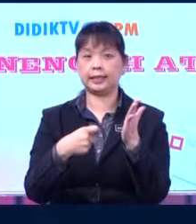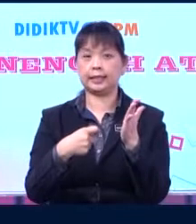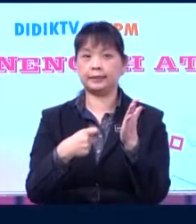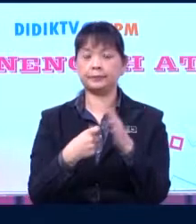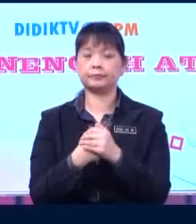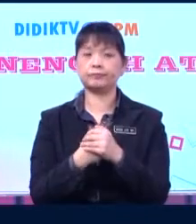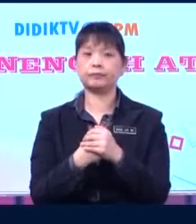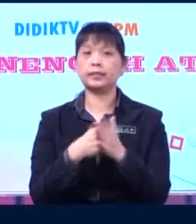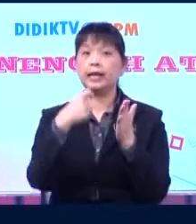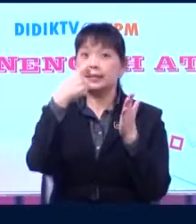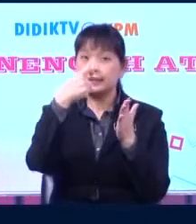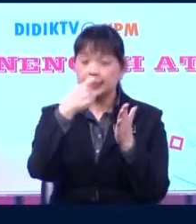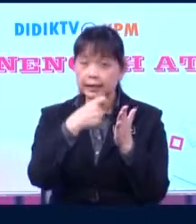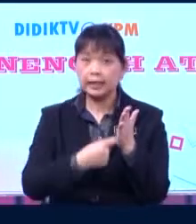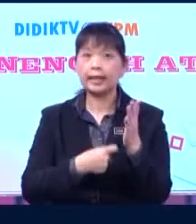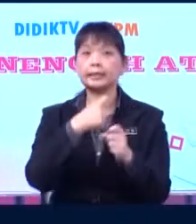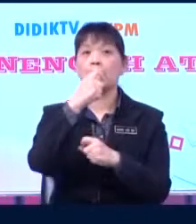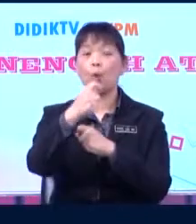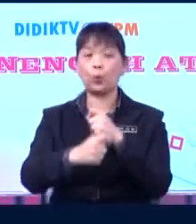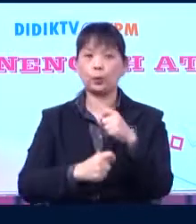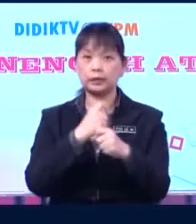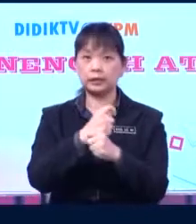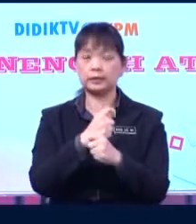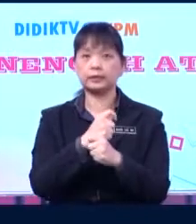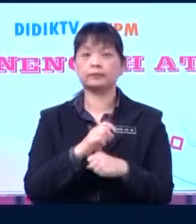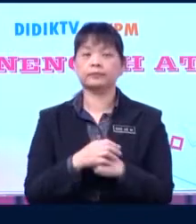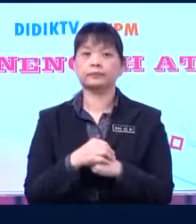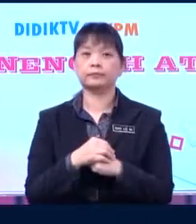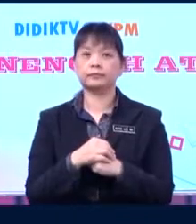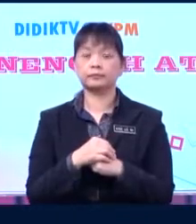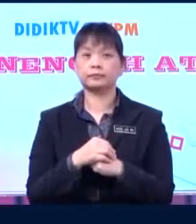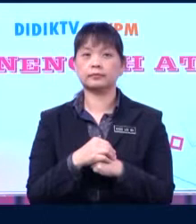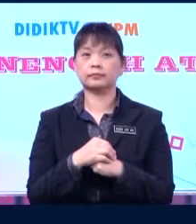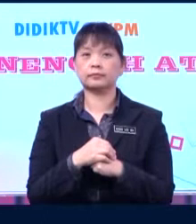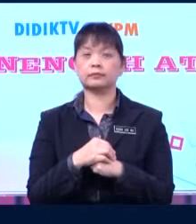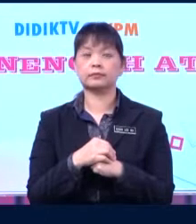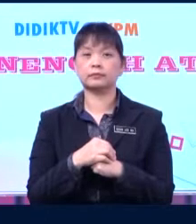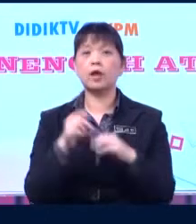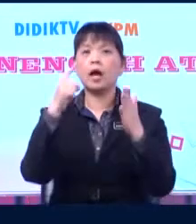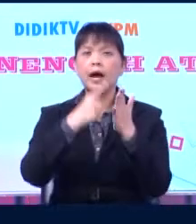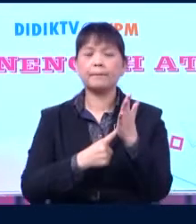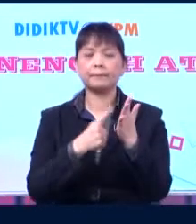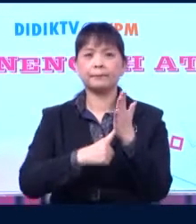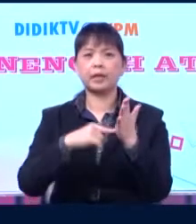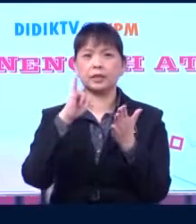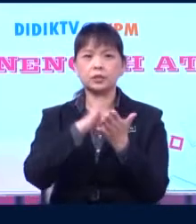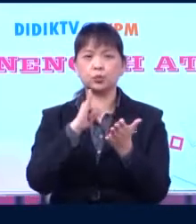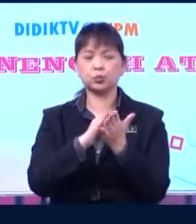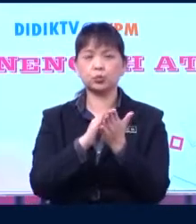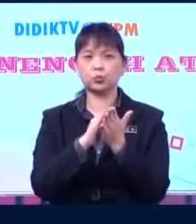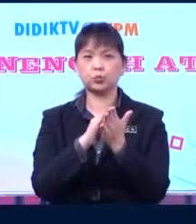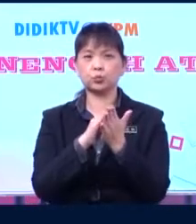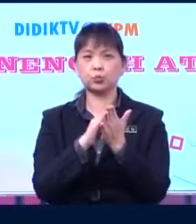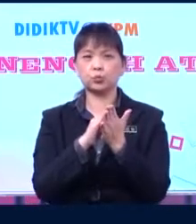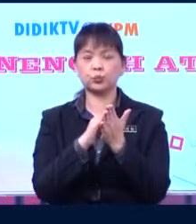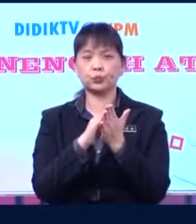nilai tahunan Hai agak-agak Mira lah Jacko Apakah itu nilai tahunan Enggaklah